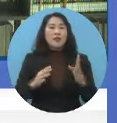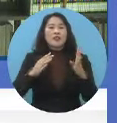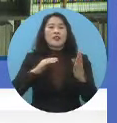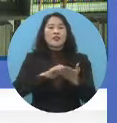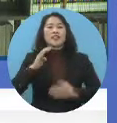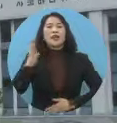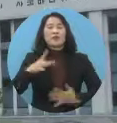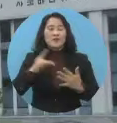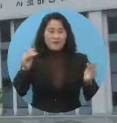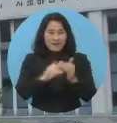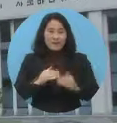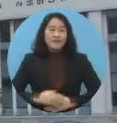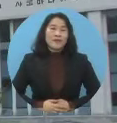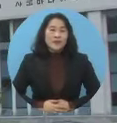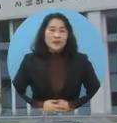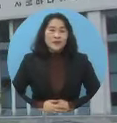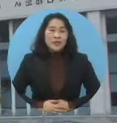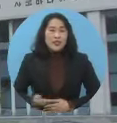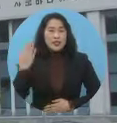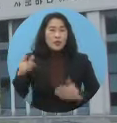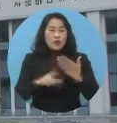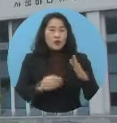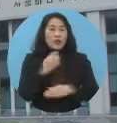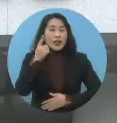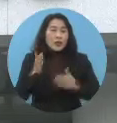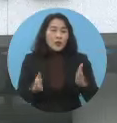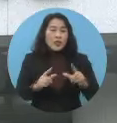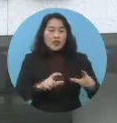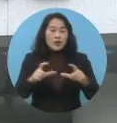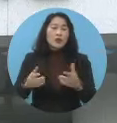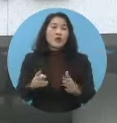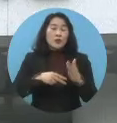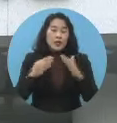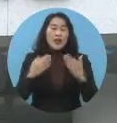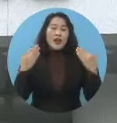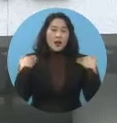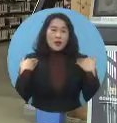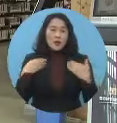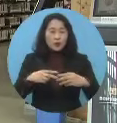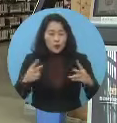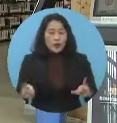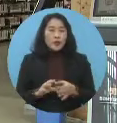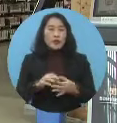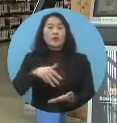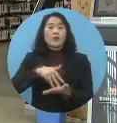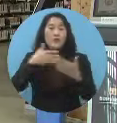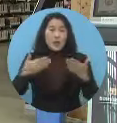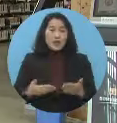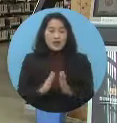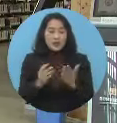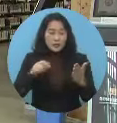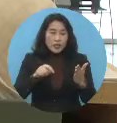선정했습니다 전남 도립 도서관 은 지난 9월부터 한 달 동안 지역 도서관과 학교 독서 동아리 를 통해 추천받은